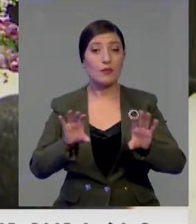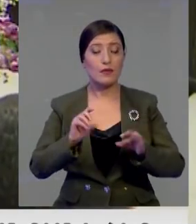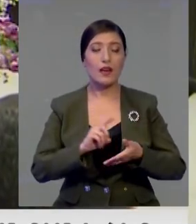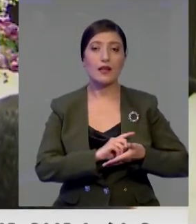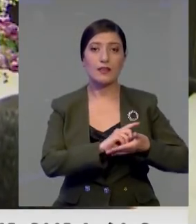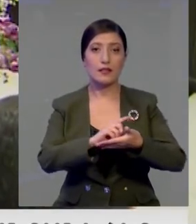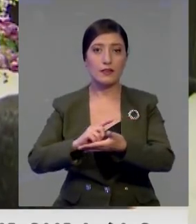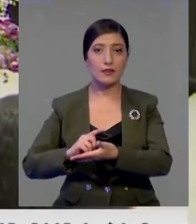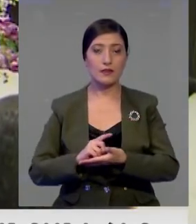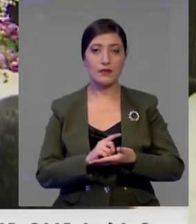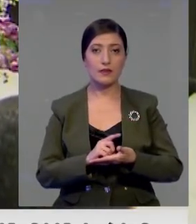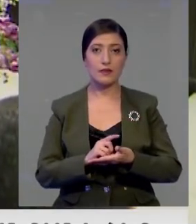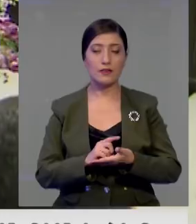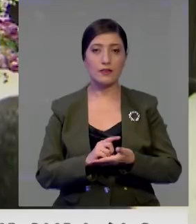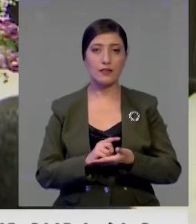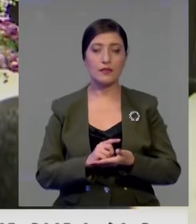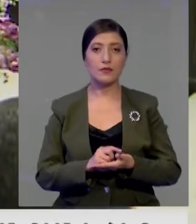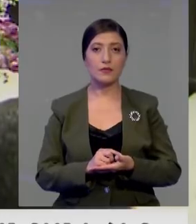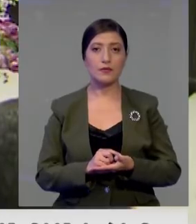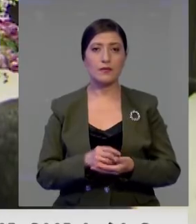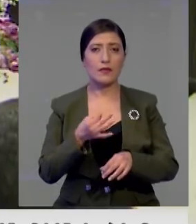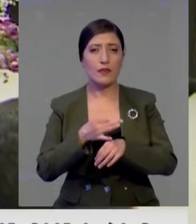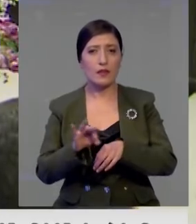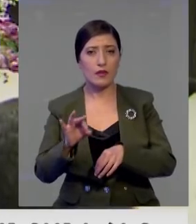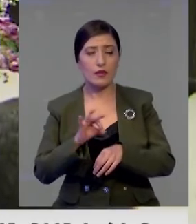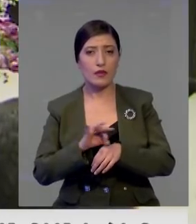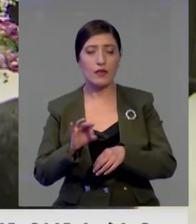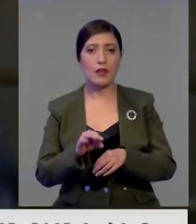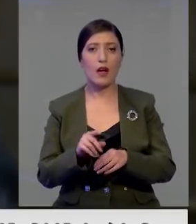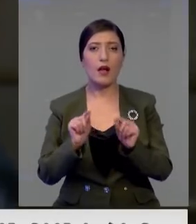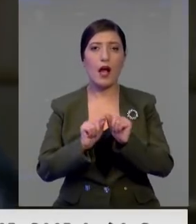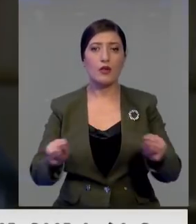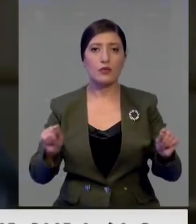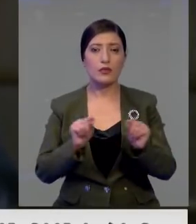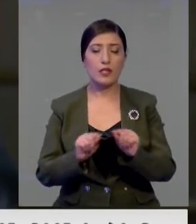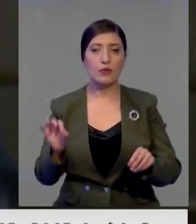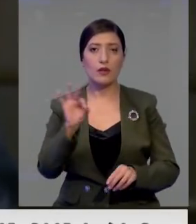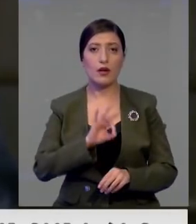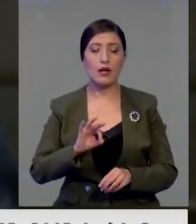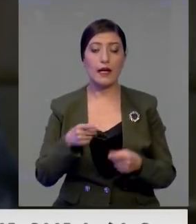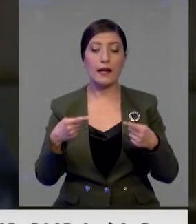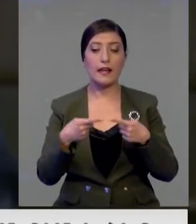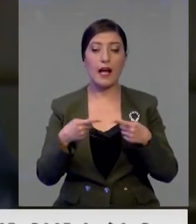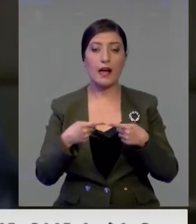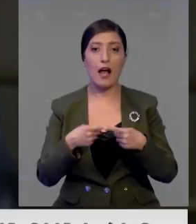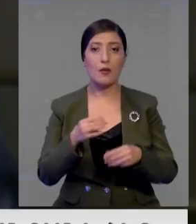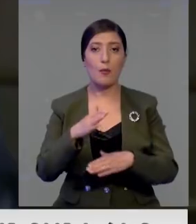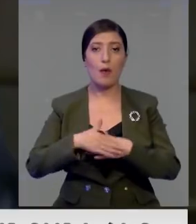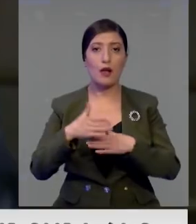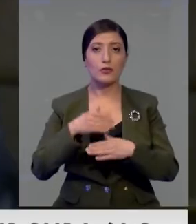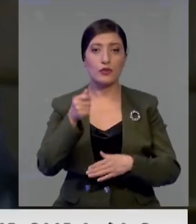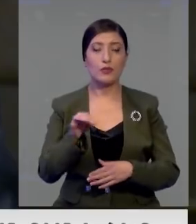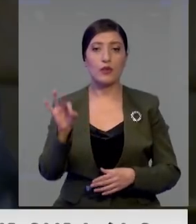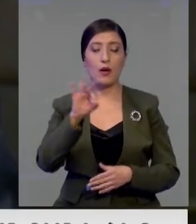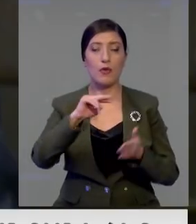են հրապարակային բռնության կոչ անելու, այն քարոզելու ու արդարացնելու համար քրեական պատասխանատվություն սահմանելու նախագիծը,